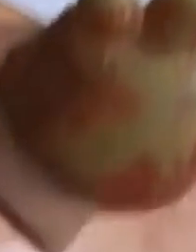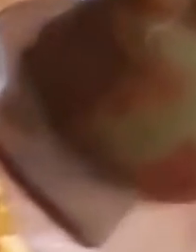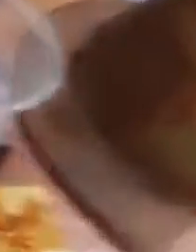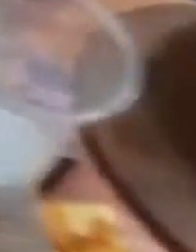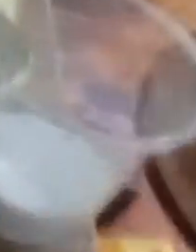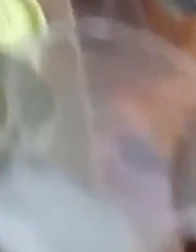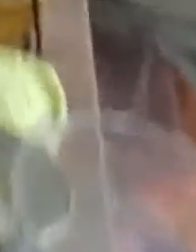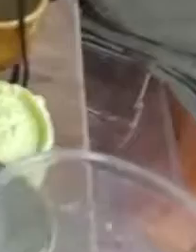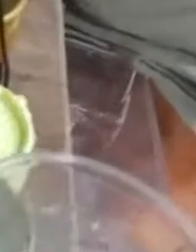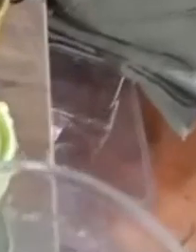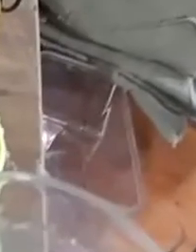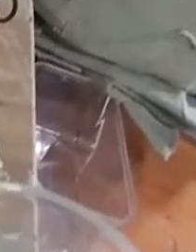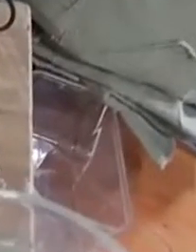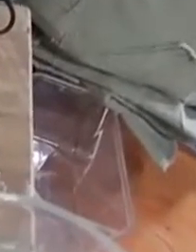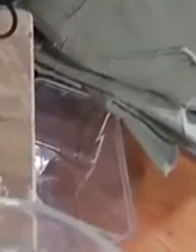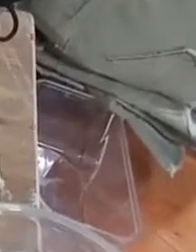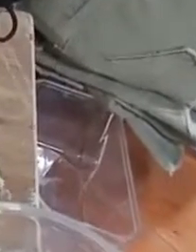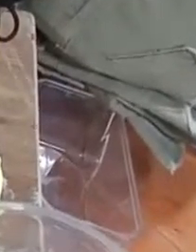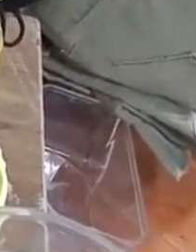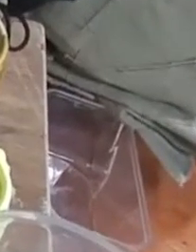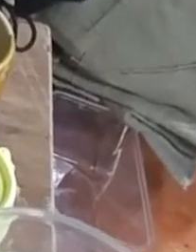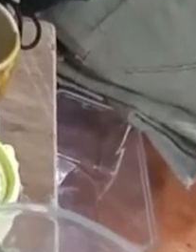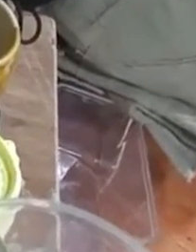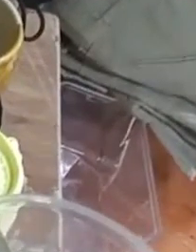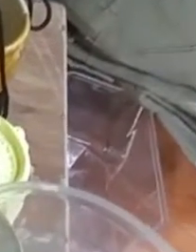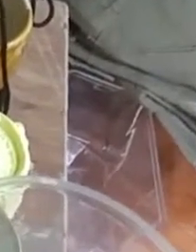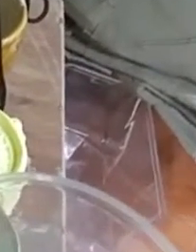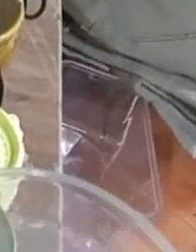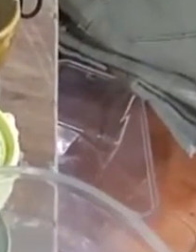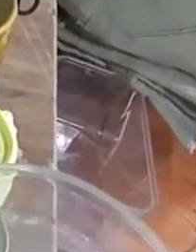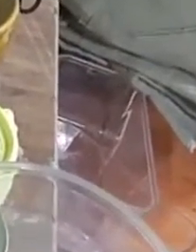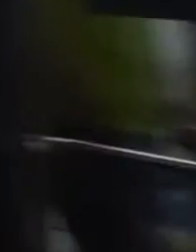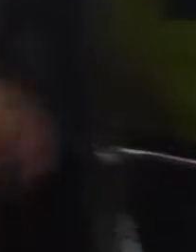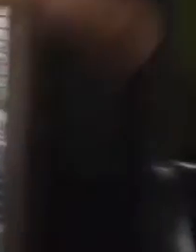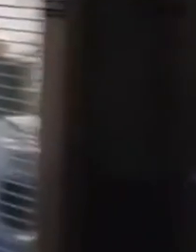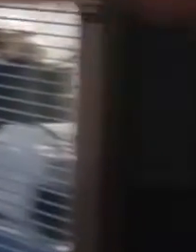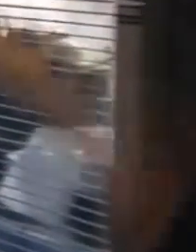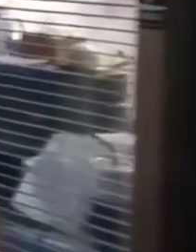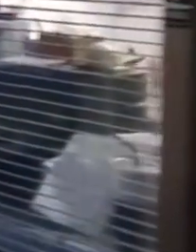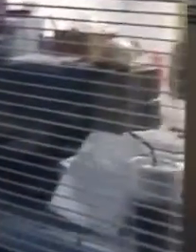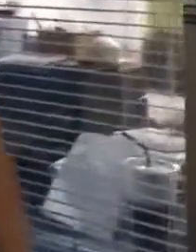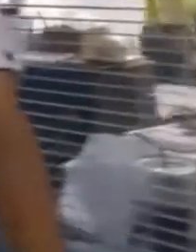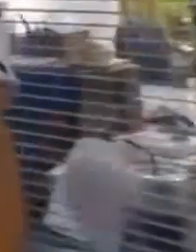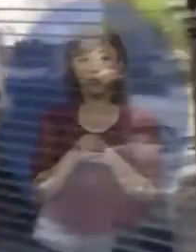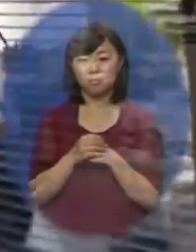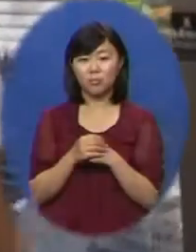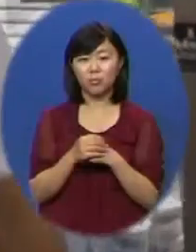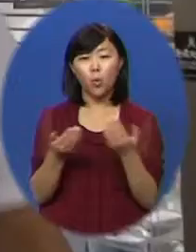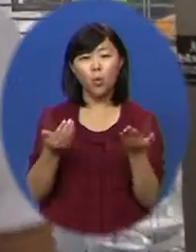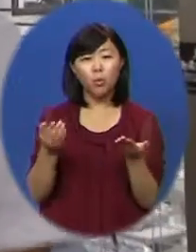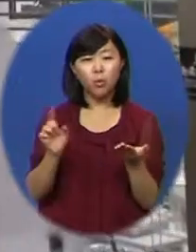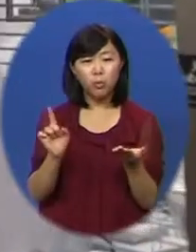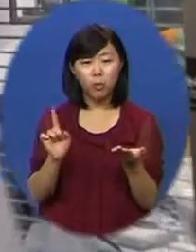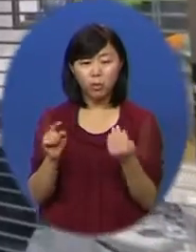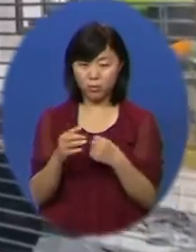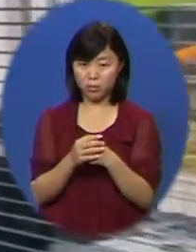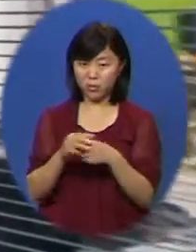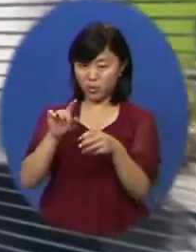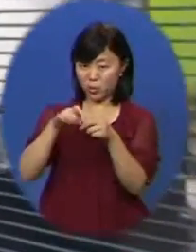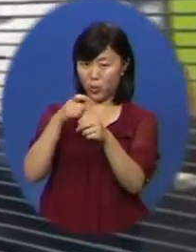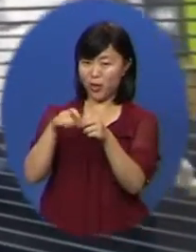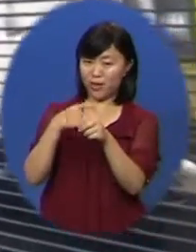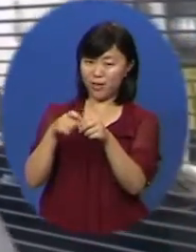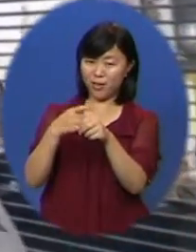일단은 지금은 개인적 때문에 제가 좀 바쁘거든요. 무슨 작업하세요? 그 오빠는요?